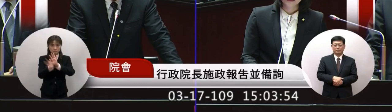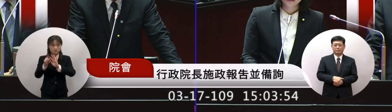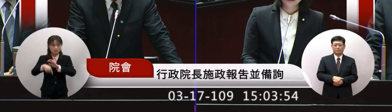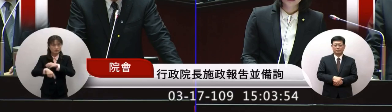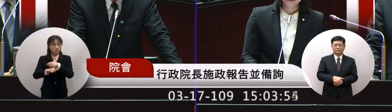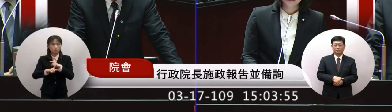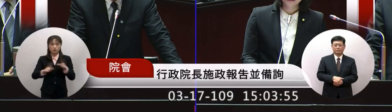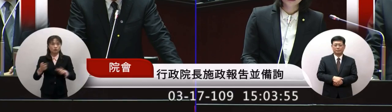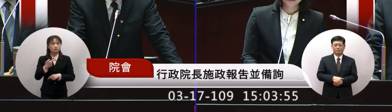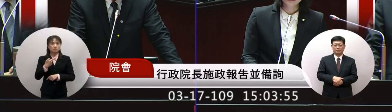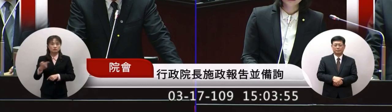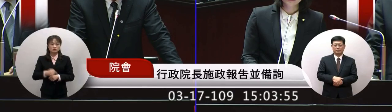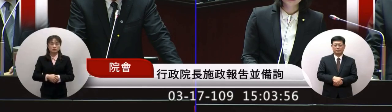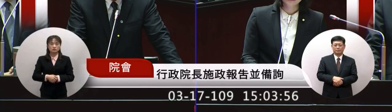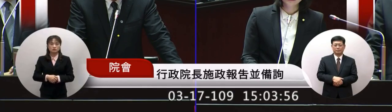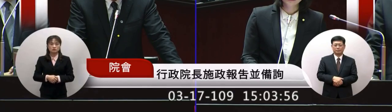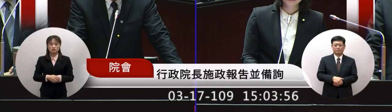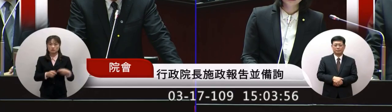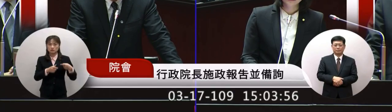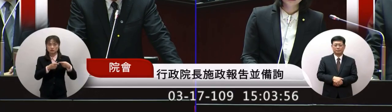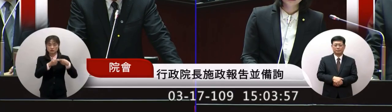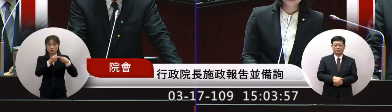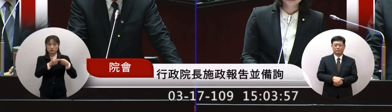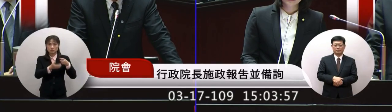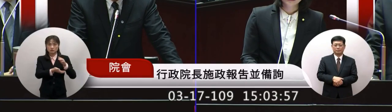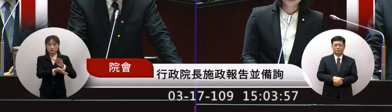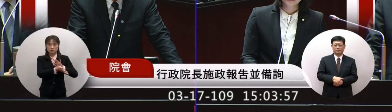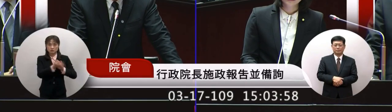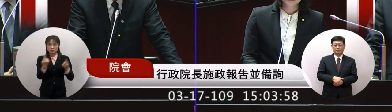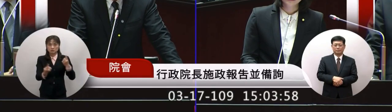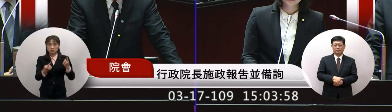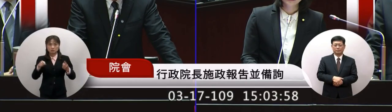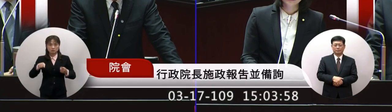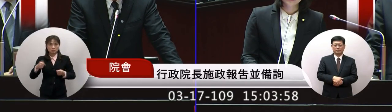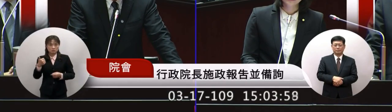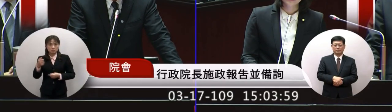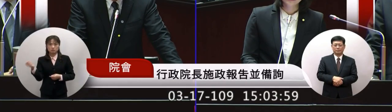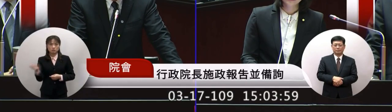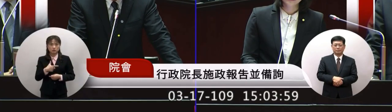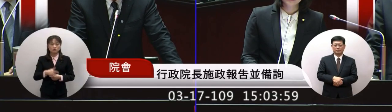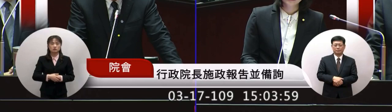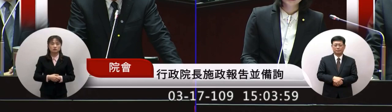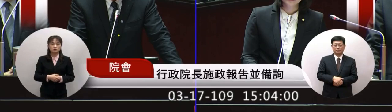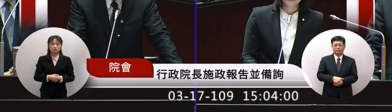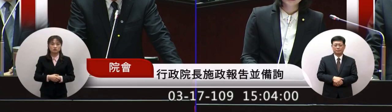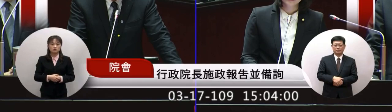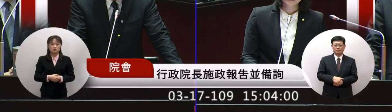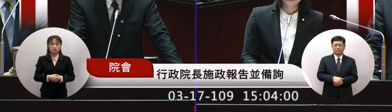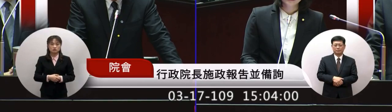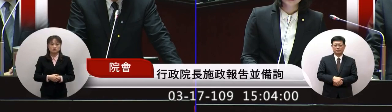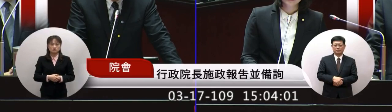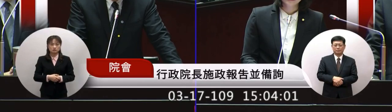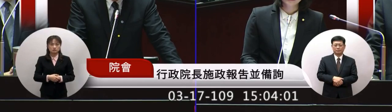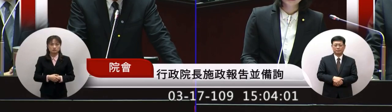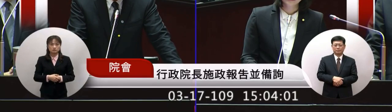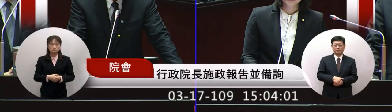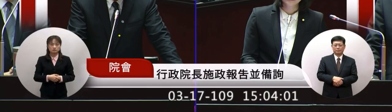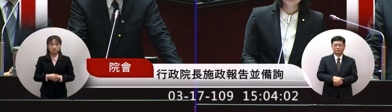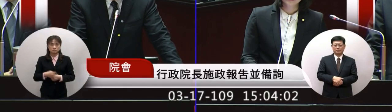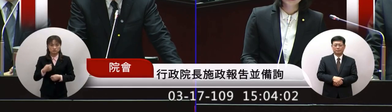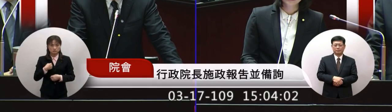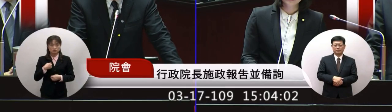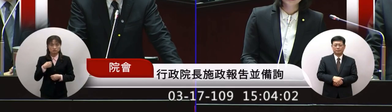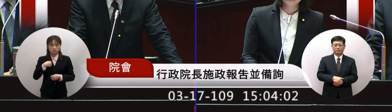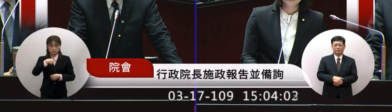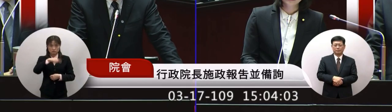大，那比起第一届都有更好的一个口碑。那我想我们这个部分也跟新加坡、